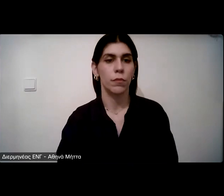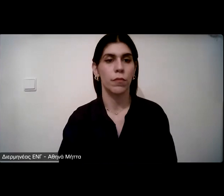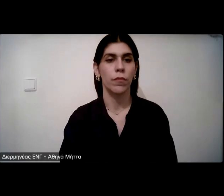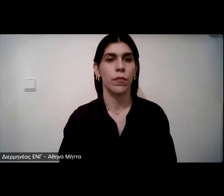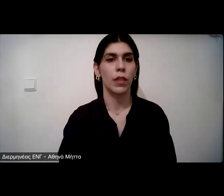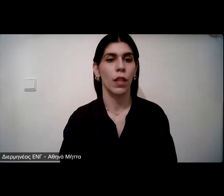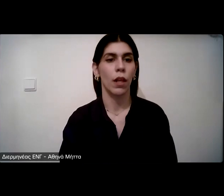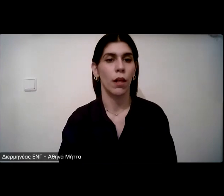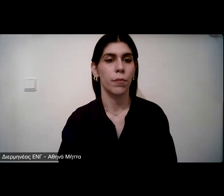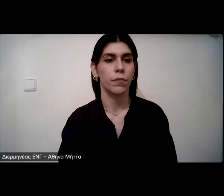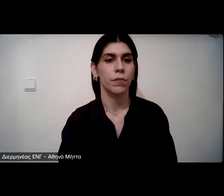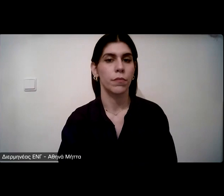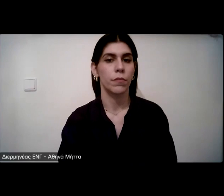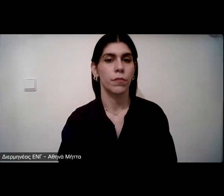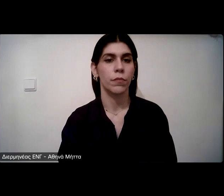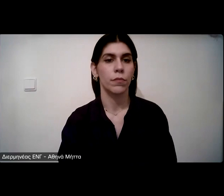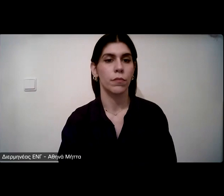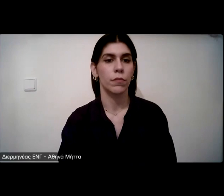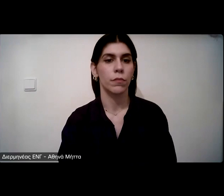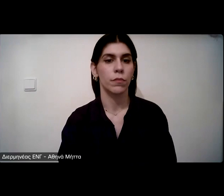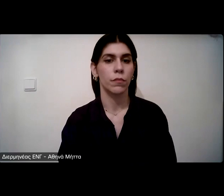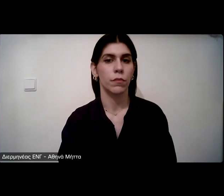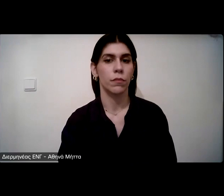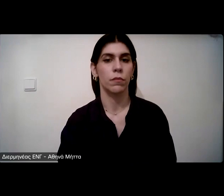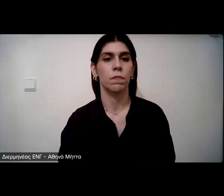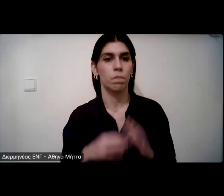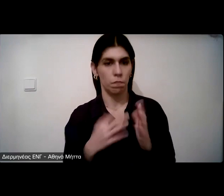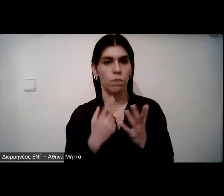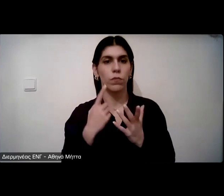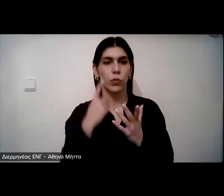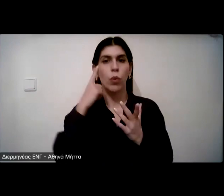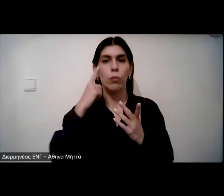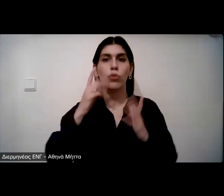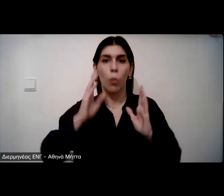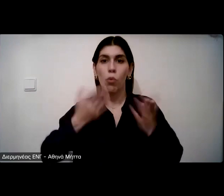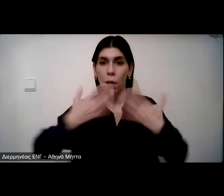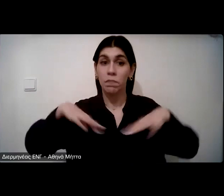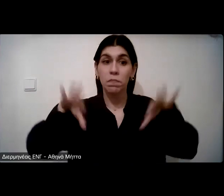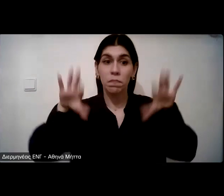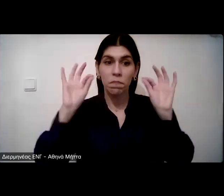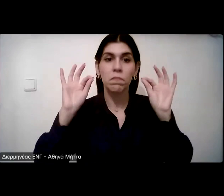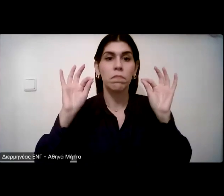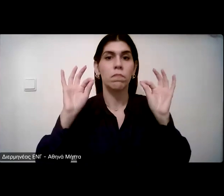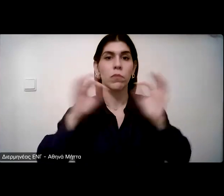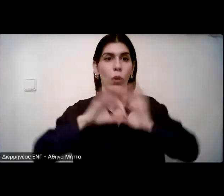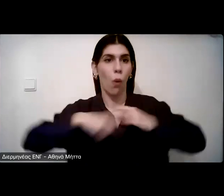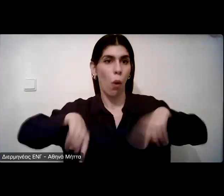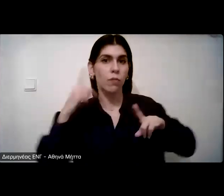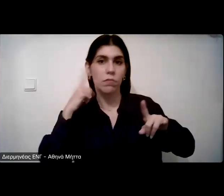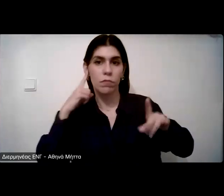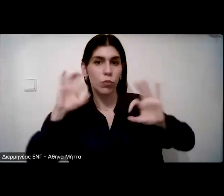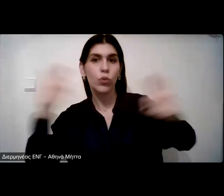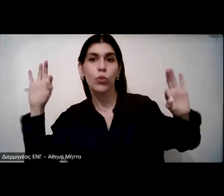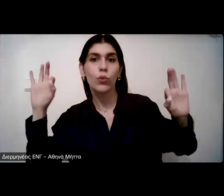Έστειλε το PowerPoint. Ωραία, νομίζω ότι μπορούμε να ξεκινήσουμε. Με ακούτε κανονικά? Ναι, πολύ καλά.